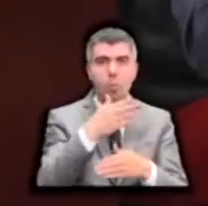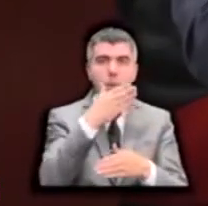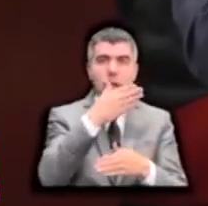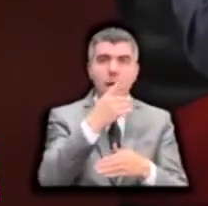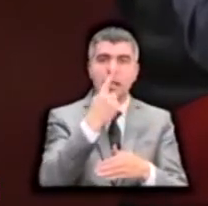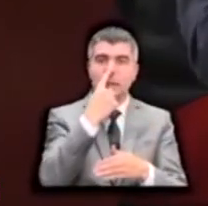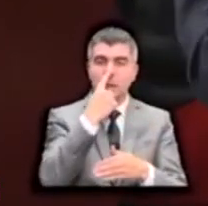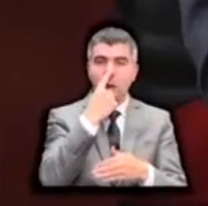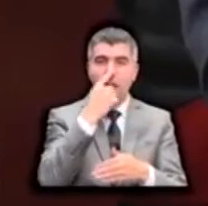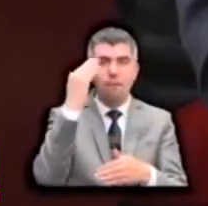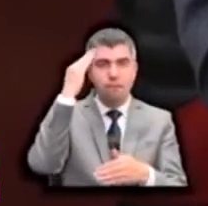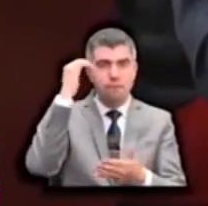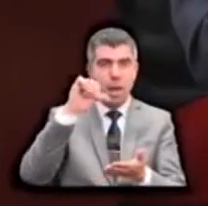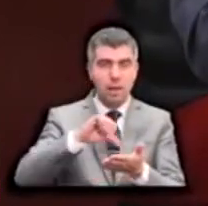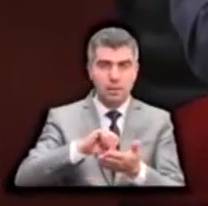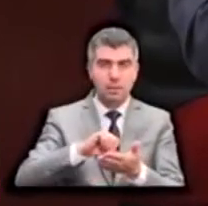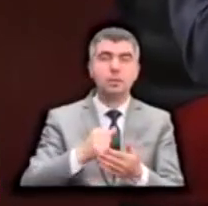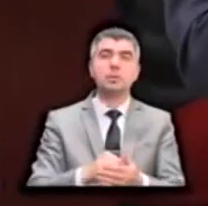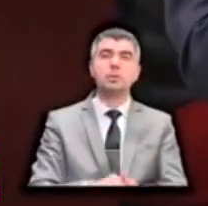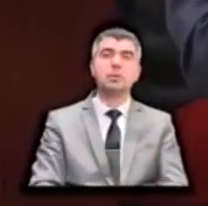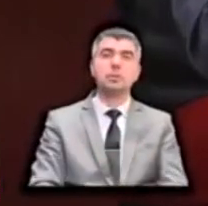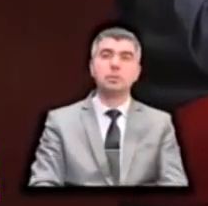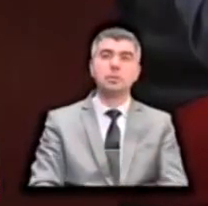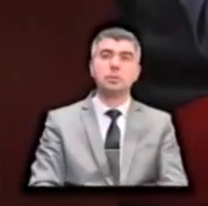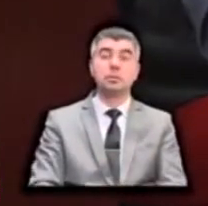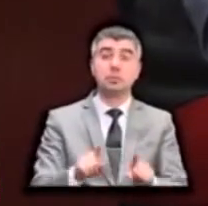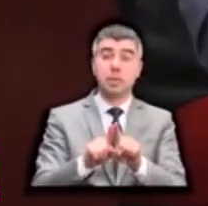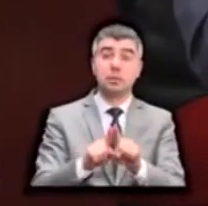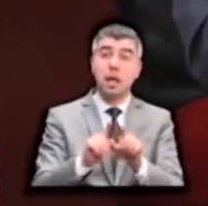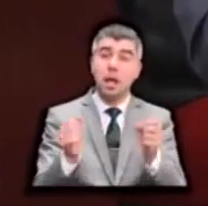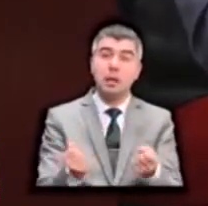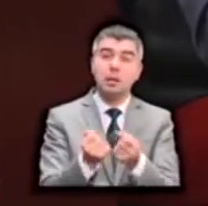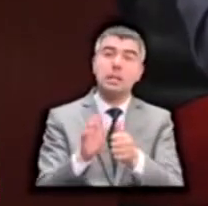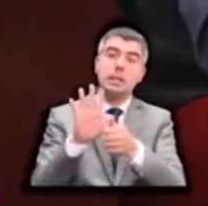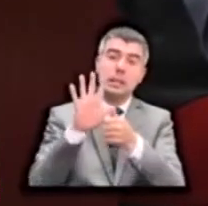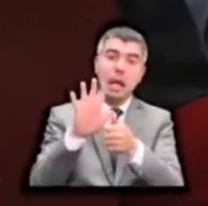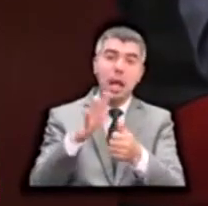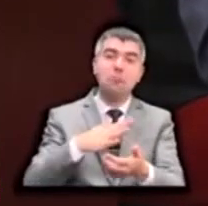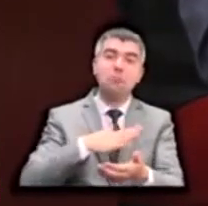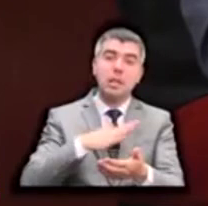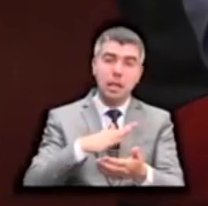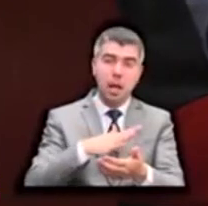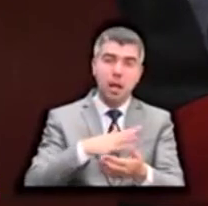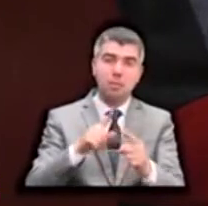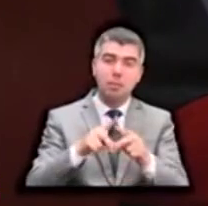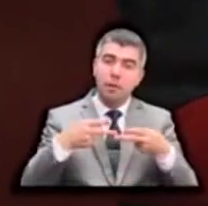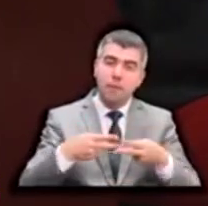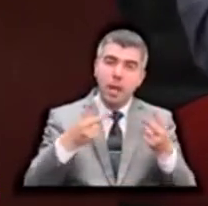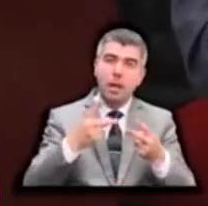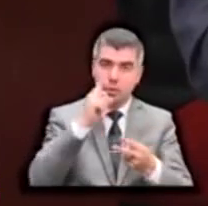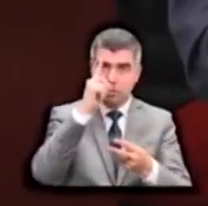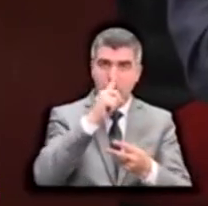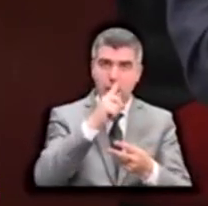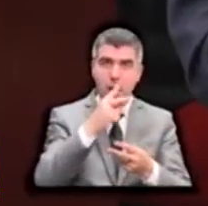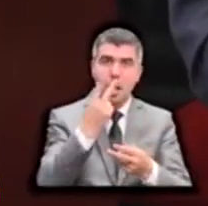وأم يعقوب والبروج. والسعي إلى تأهيل 6 مدن في أفق إعلانها مدن بدون صفيح برسم